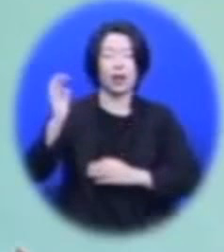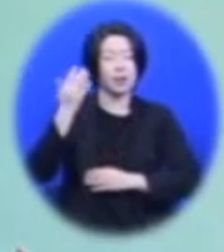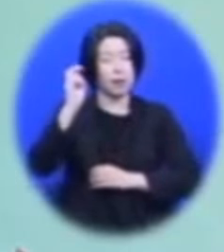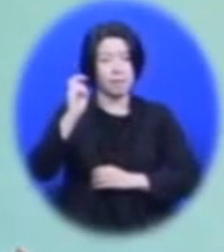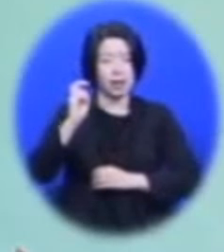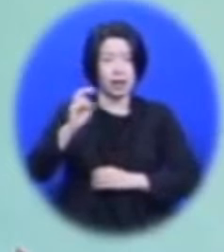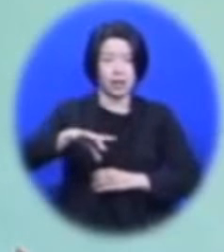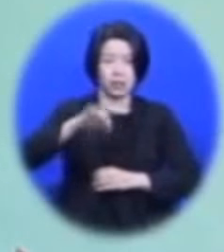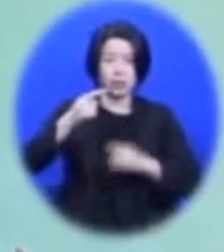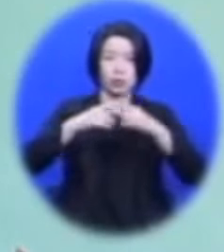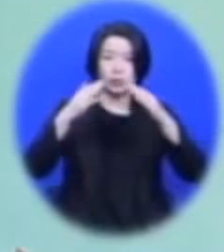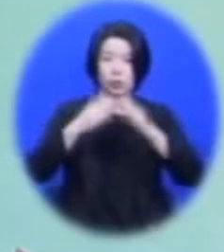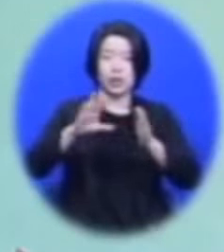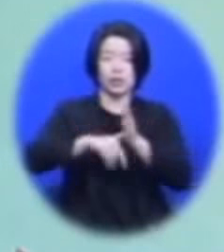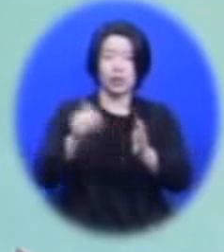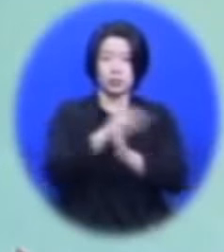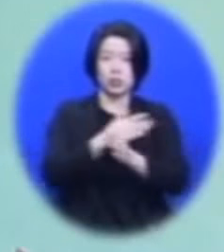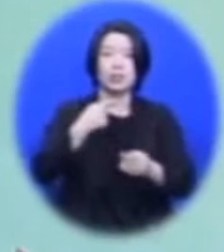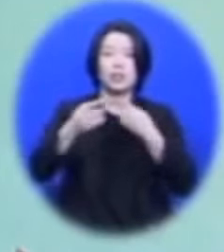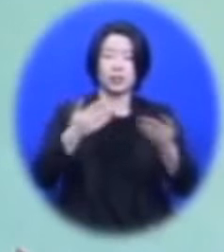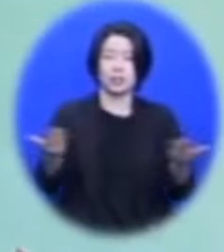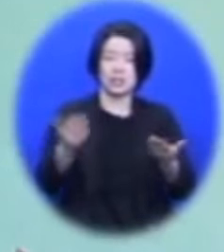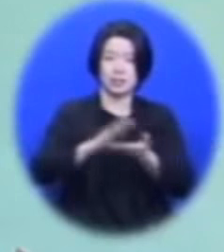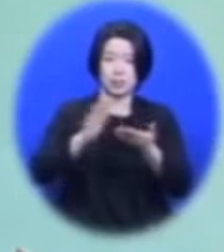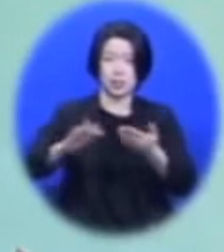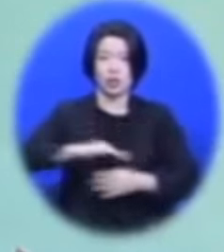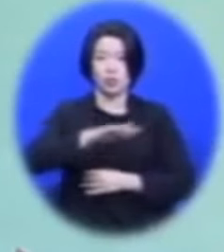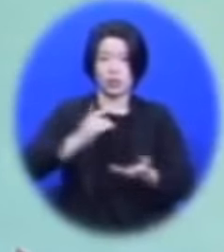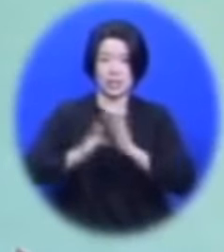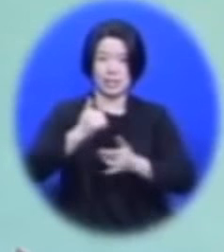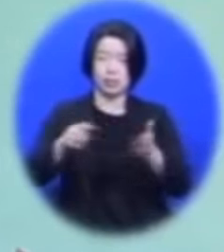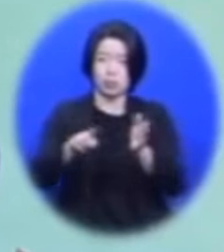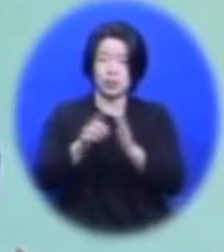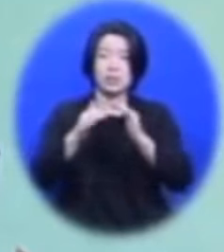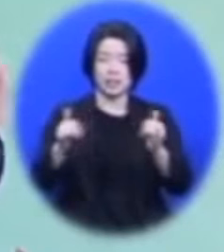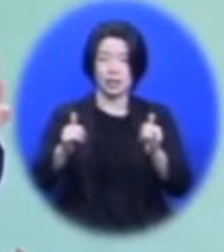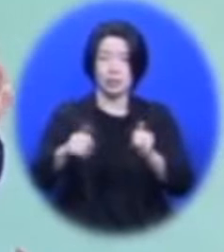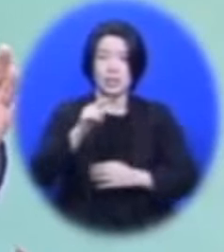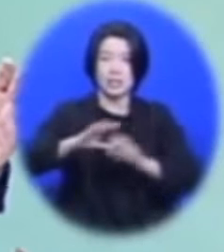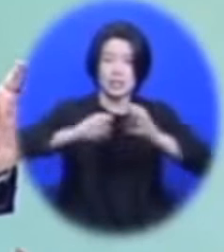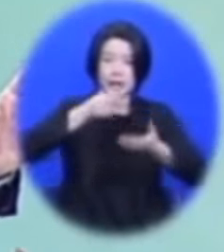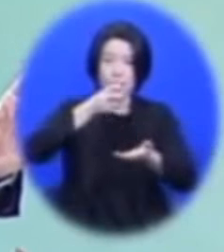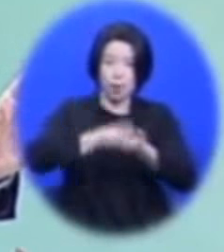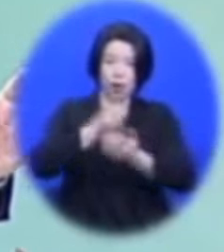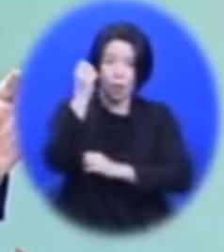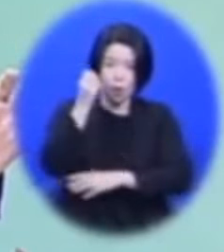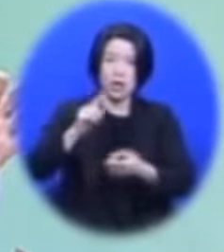초대교회 때부터 겪었던 일입니다. 우리 예수 믿는 사람들은 이 세상의 법과 원리대로 살지